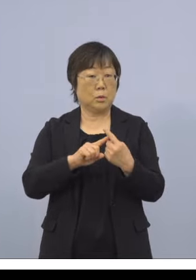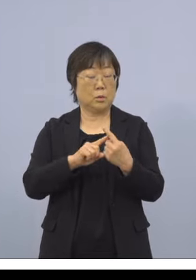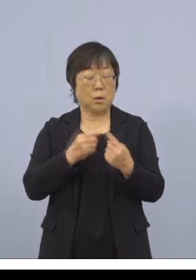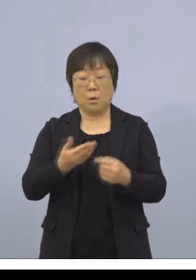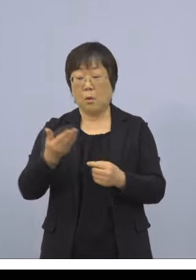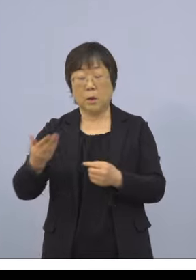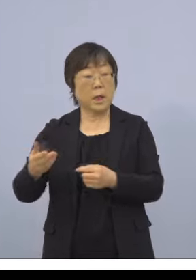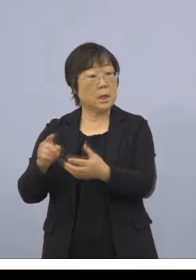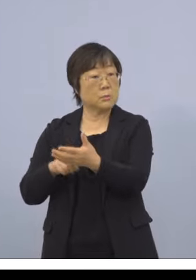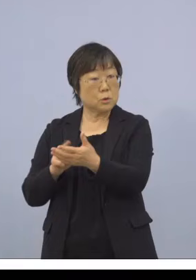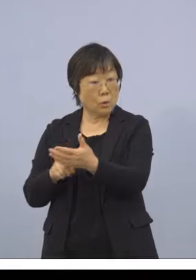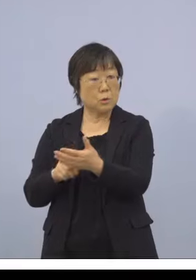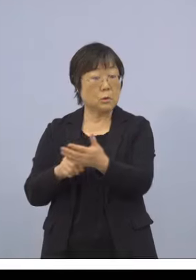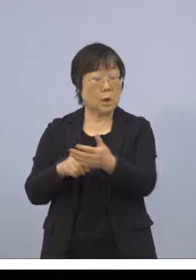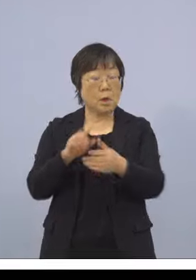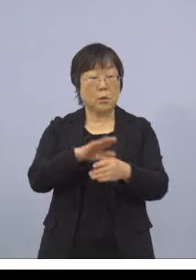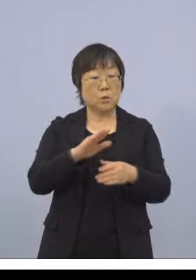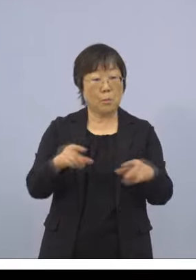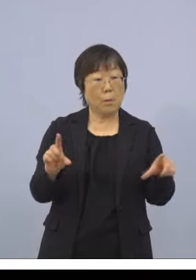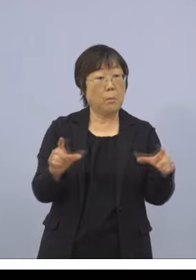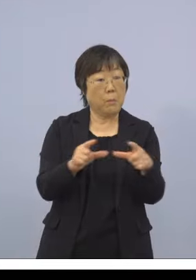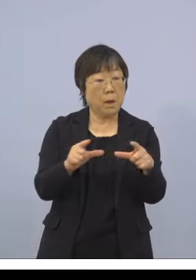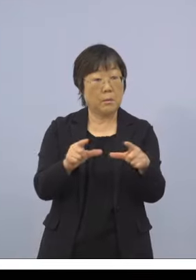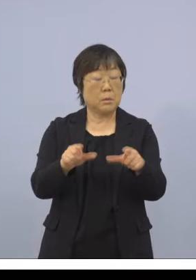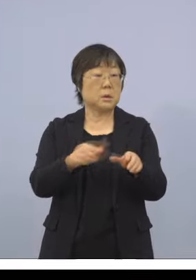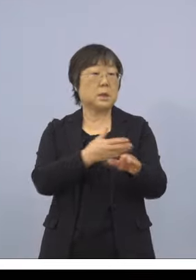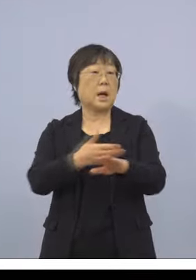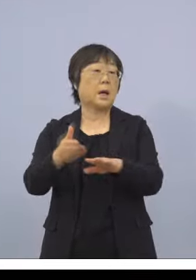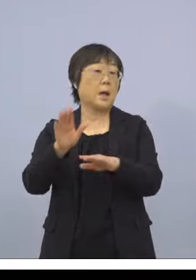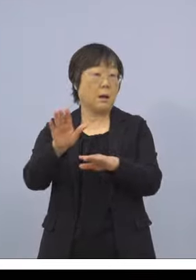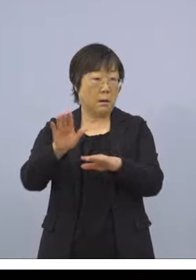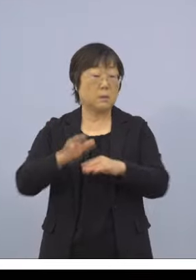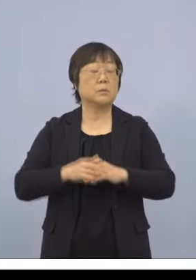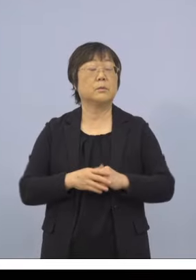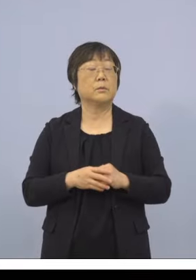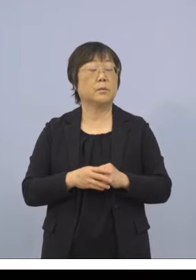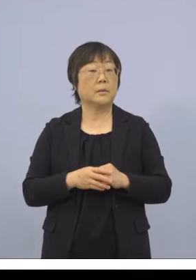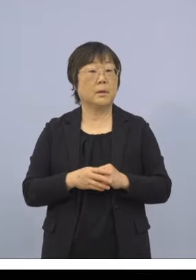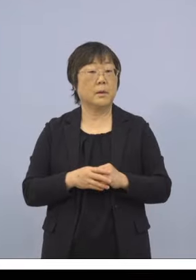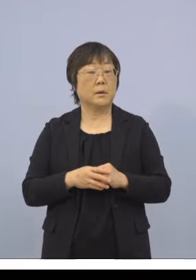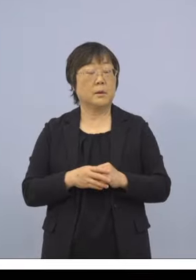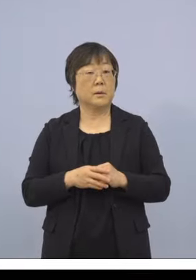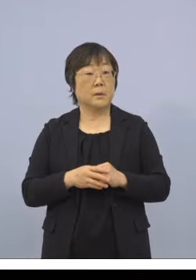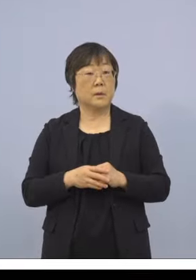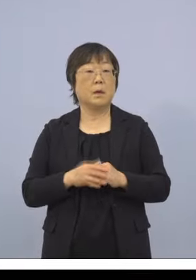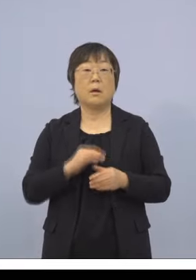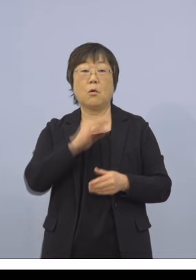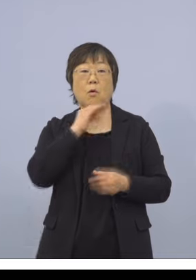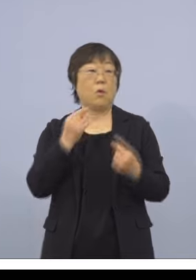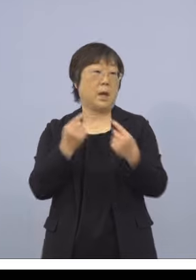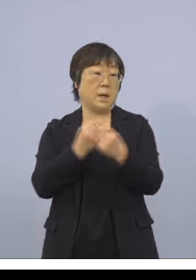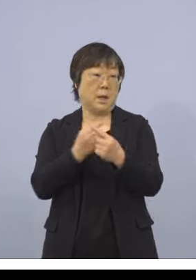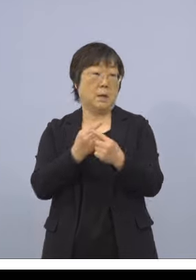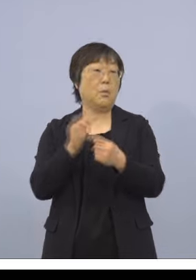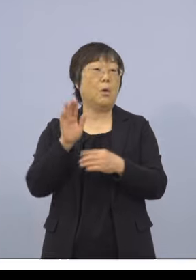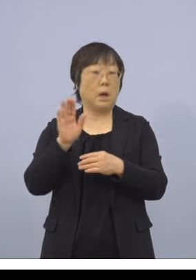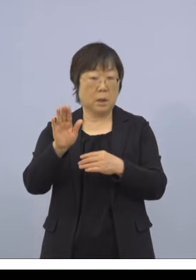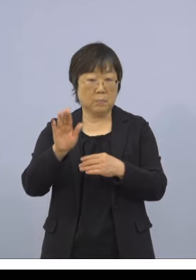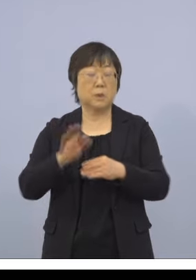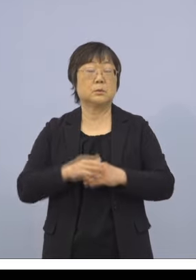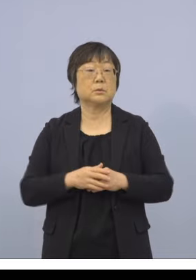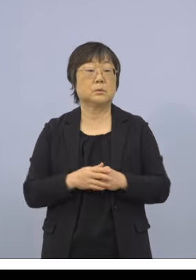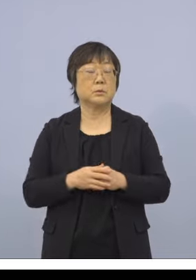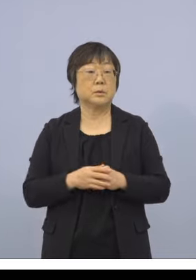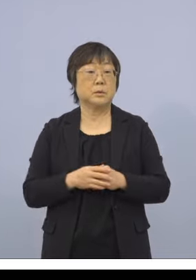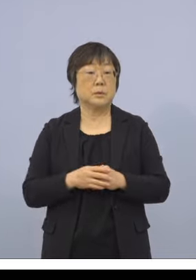者不足、まあ、これは少子化の流れも受けてでありますし、また高齢化の流れも受けてでござい